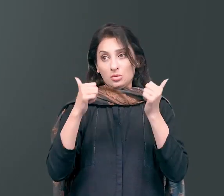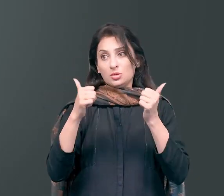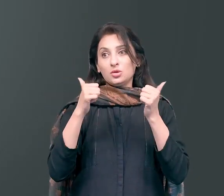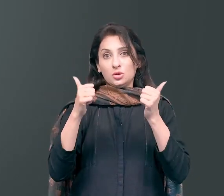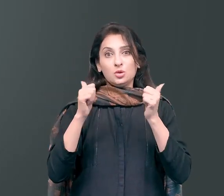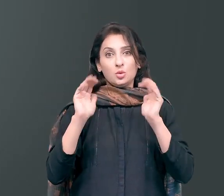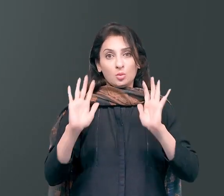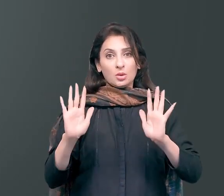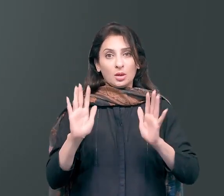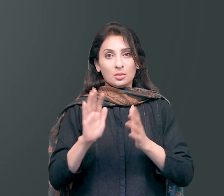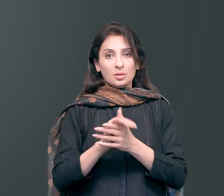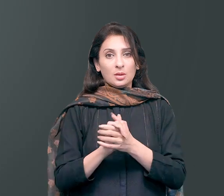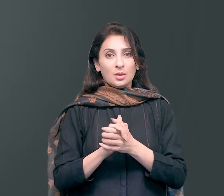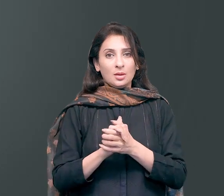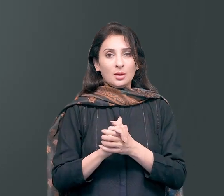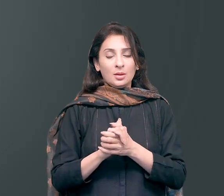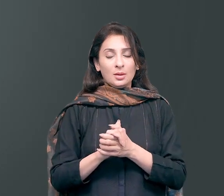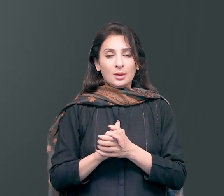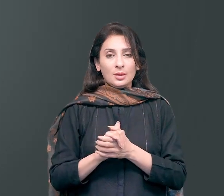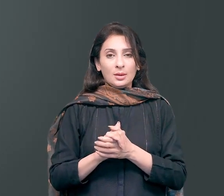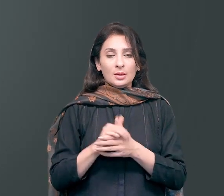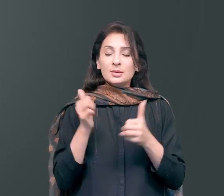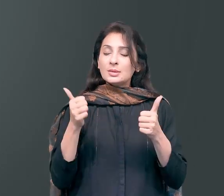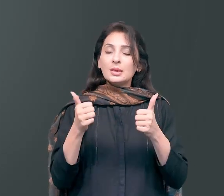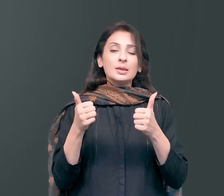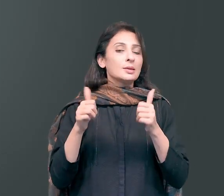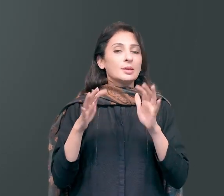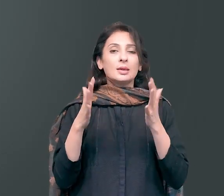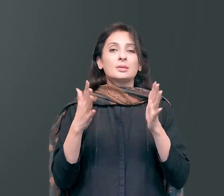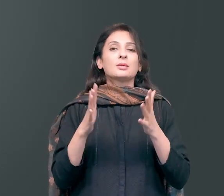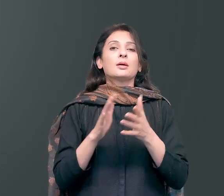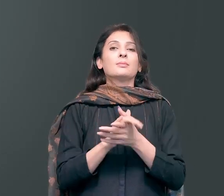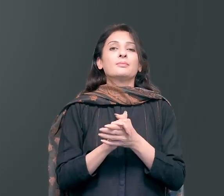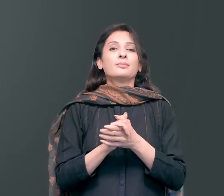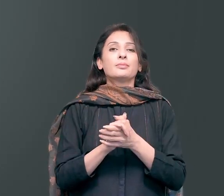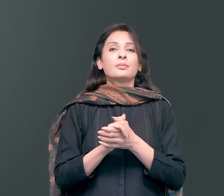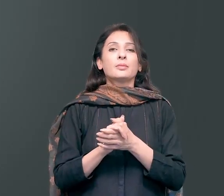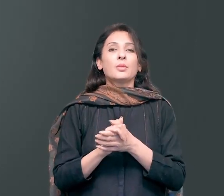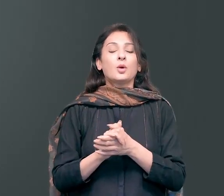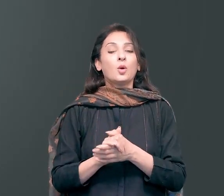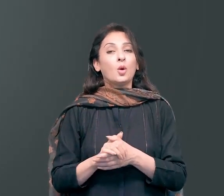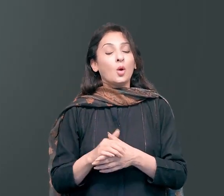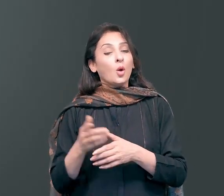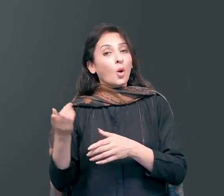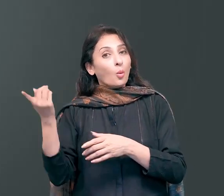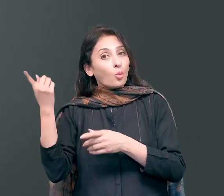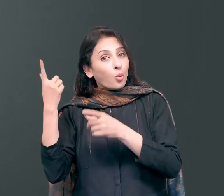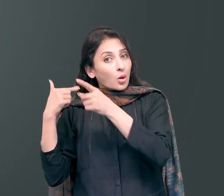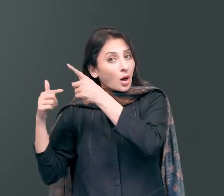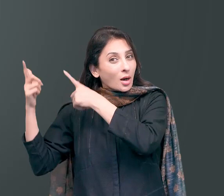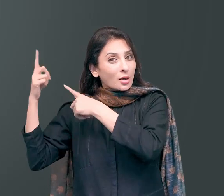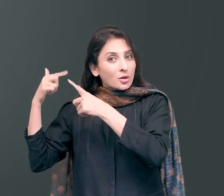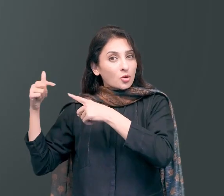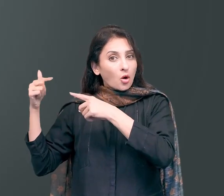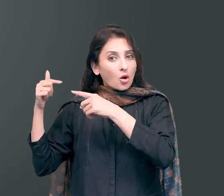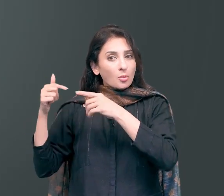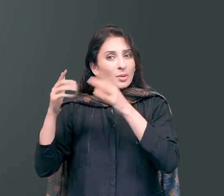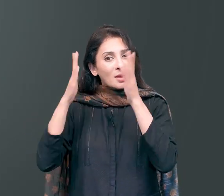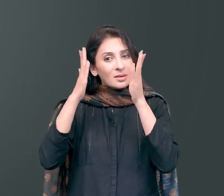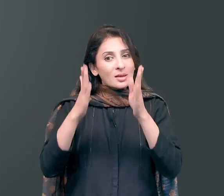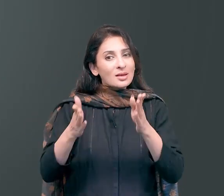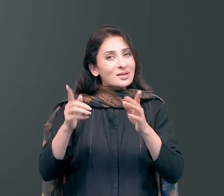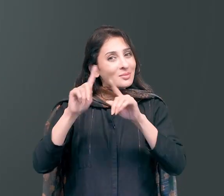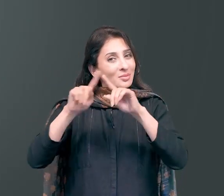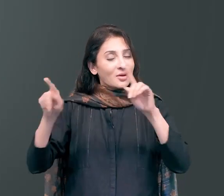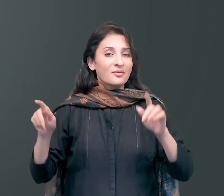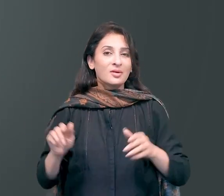دور میں بھی بہرحال سسٹم مختلف تھے۔ تو ہم یہ سمجھتے ہیں انگریزوں نے آ کر جب اقتدار حاصل کر لیا تو